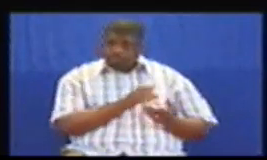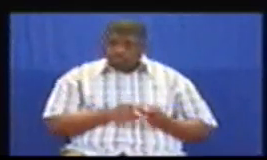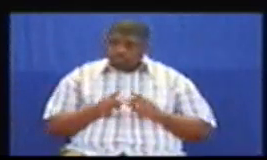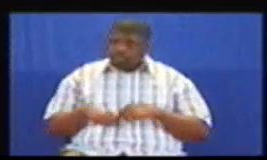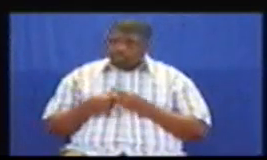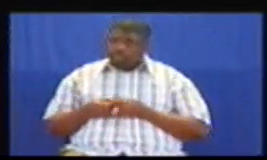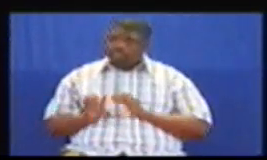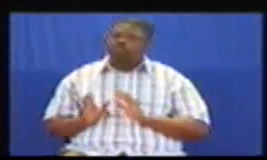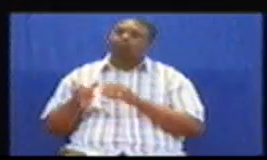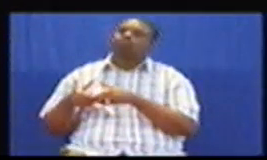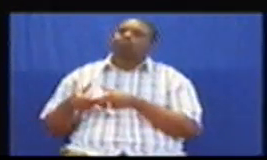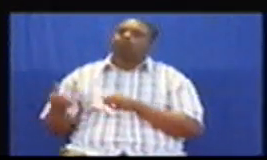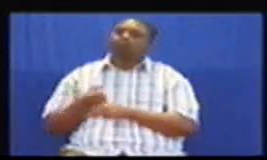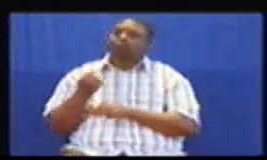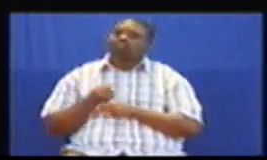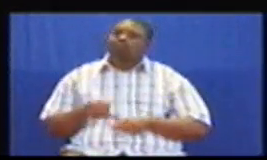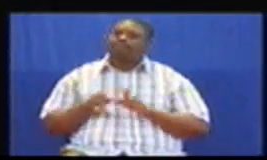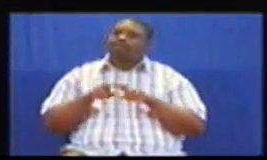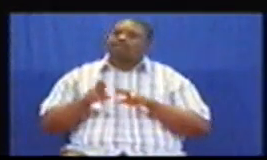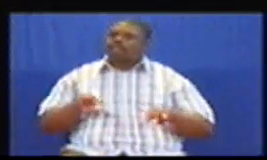pia kuna tume ya utumishi wa mahakama